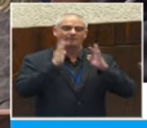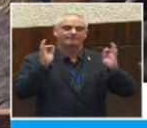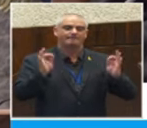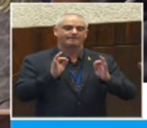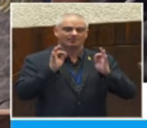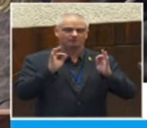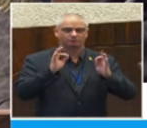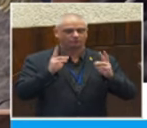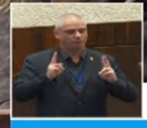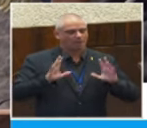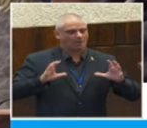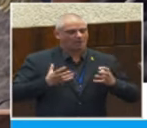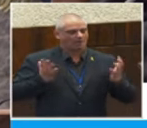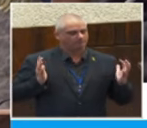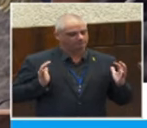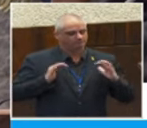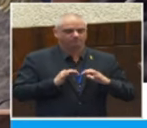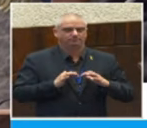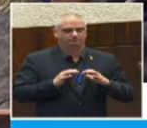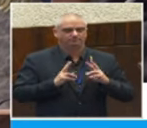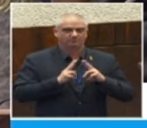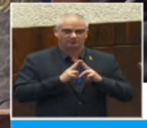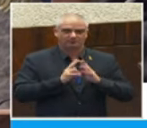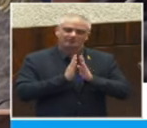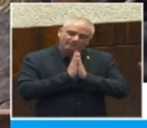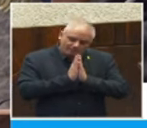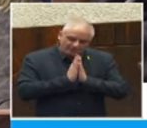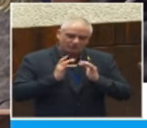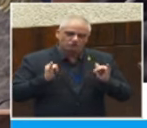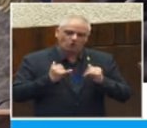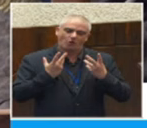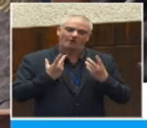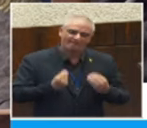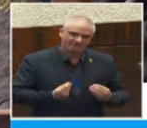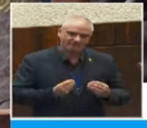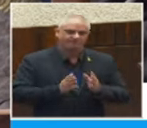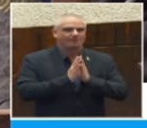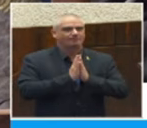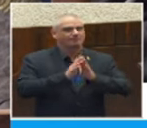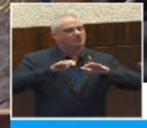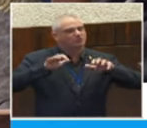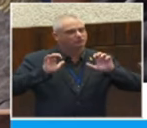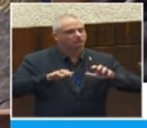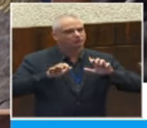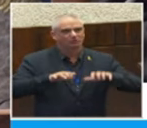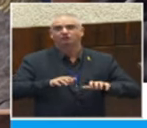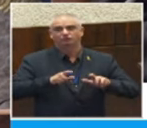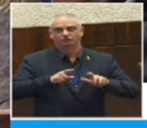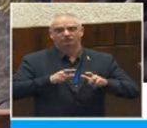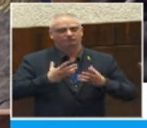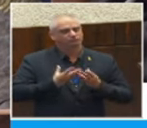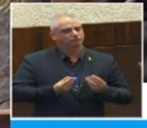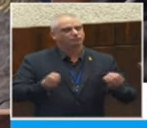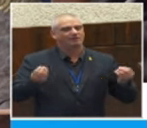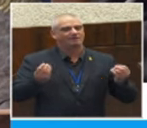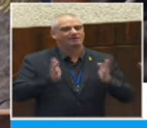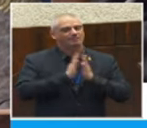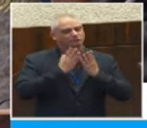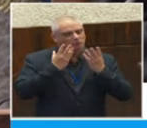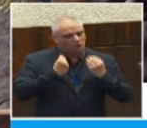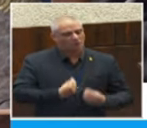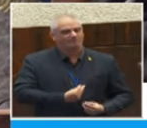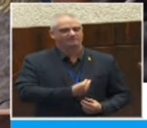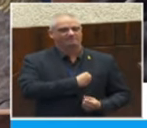העם, ביקש חורף טוב, ביקש גשם ושפע, ביקש אך טוב וחסד